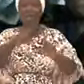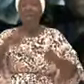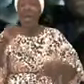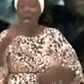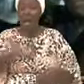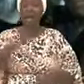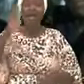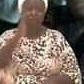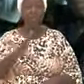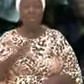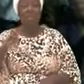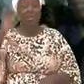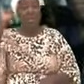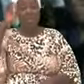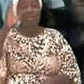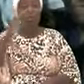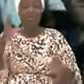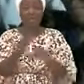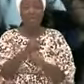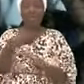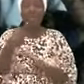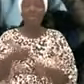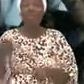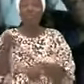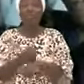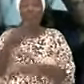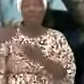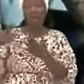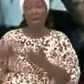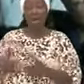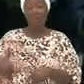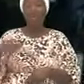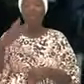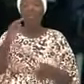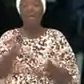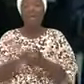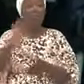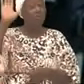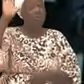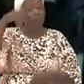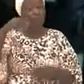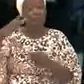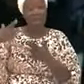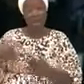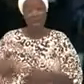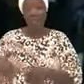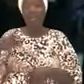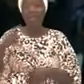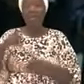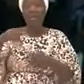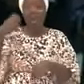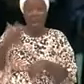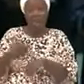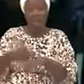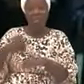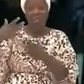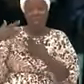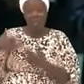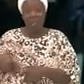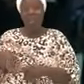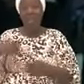il va ôter le temps de pierre leca têtu le cas en durcit